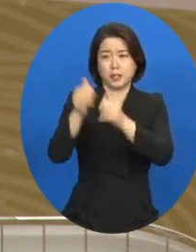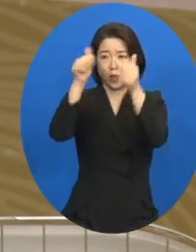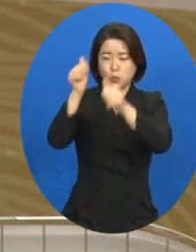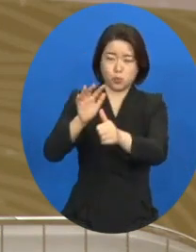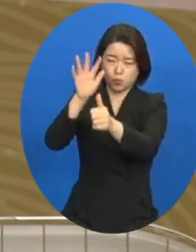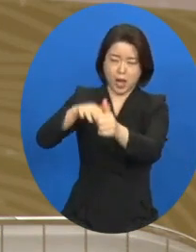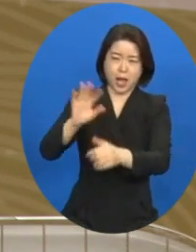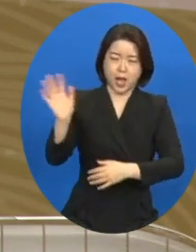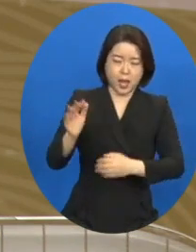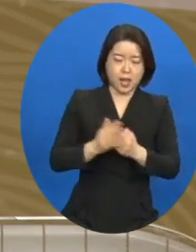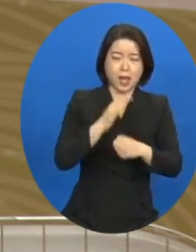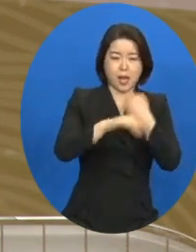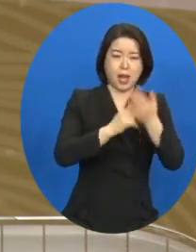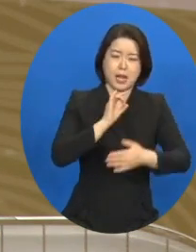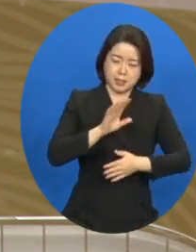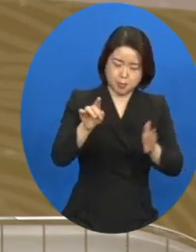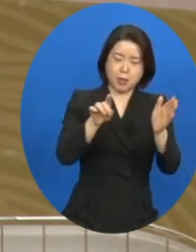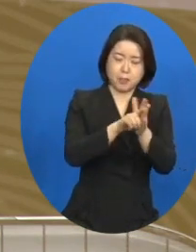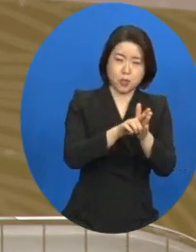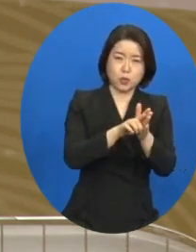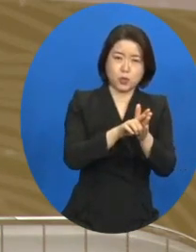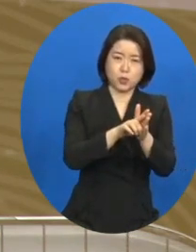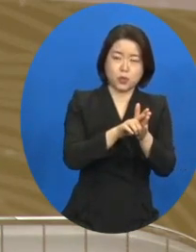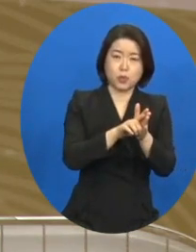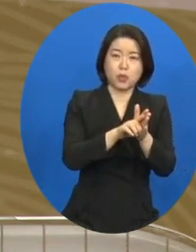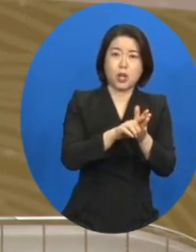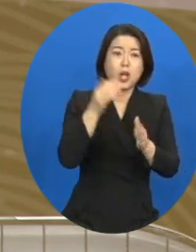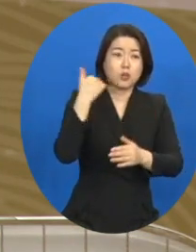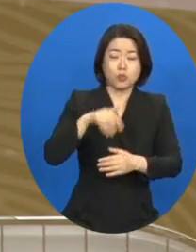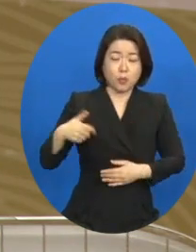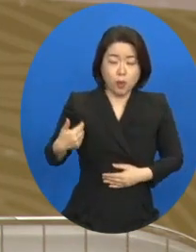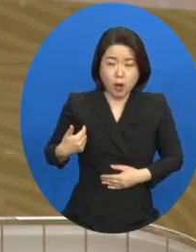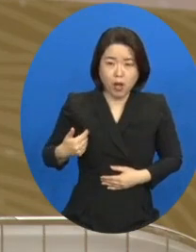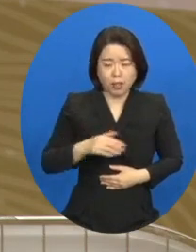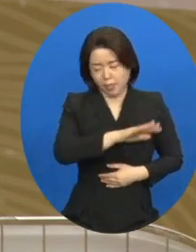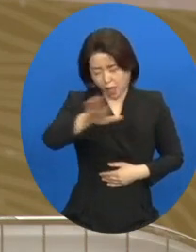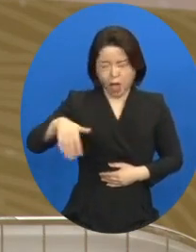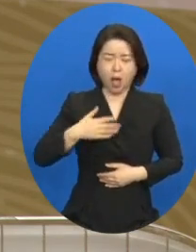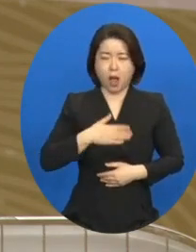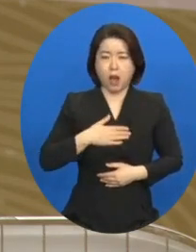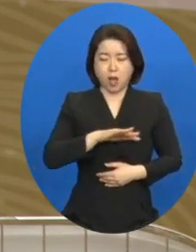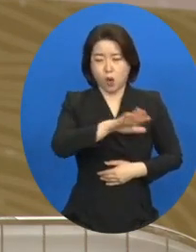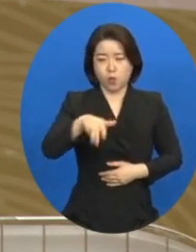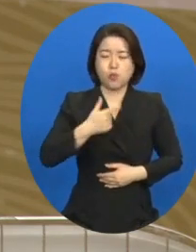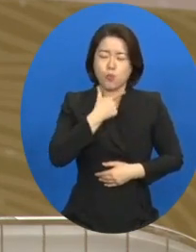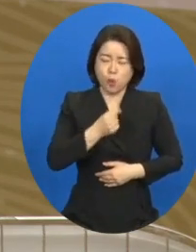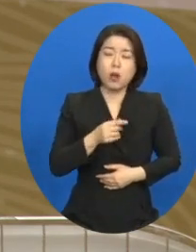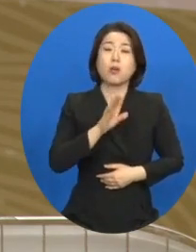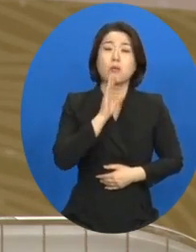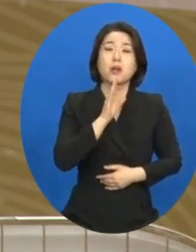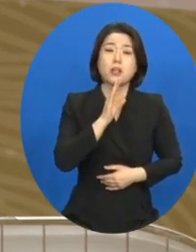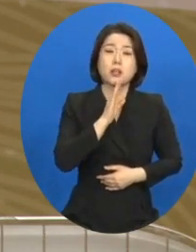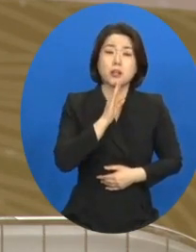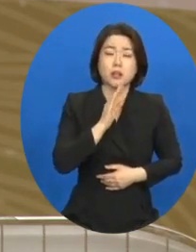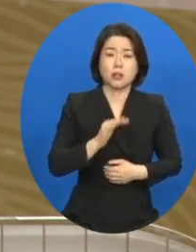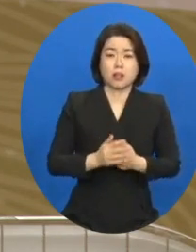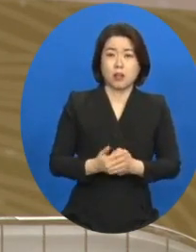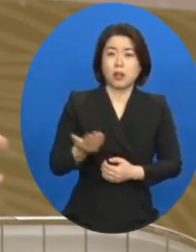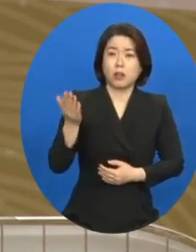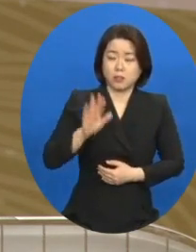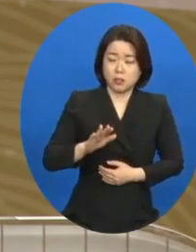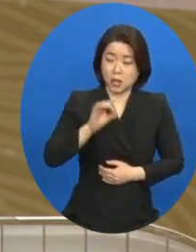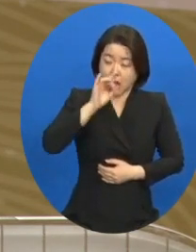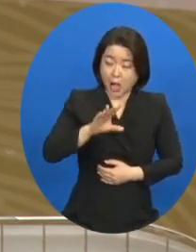말아야지, 하나님만 믿어야지 누가 모르나요? 다 우리가 원하는 거잖아요. 그런데도